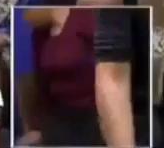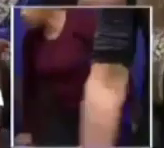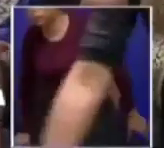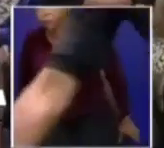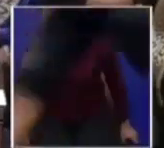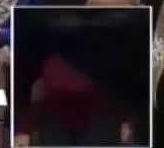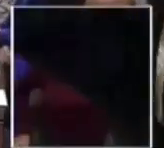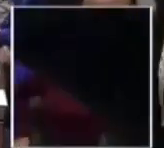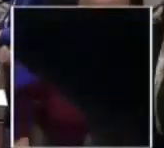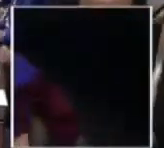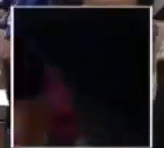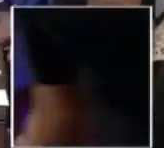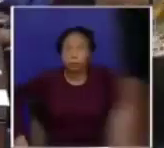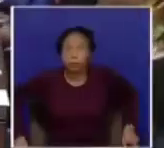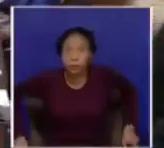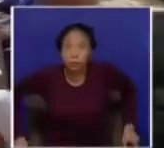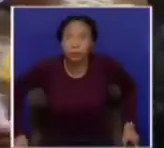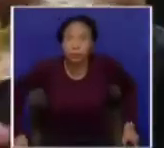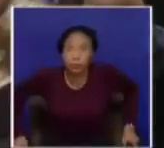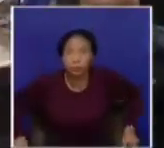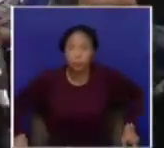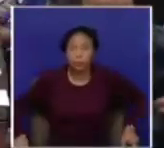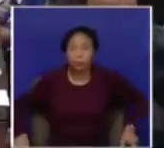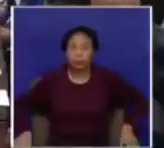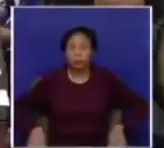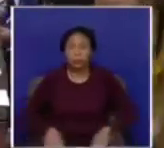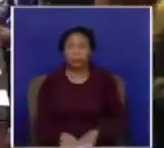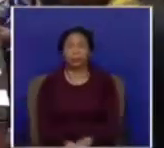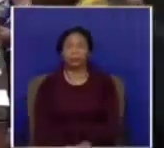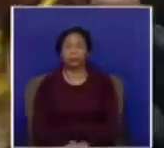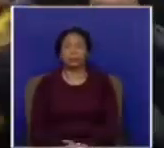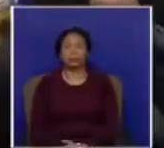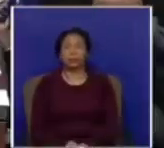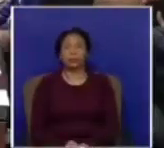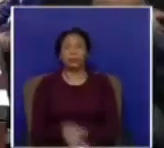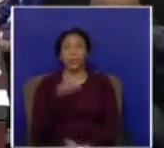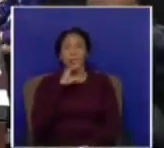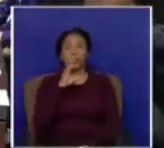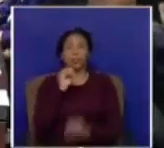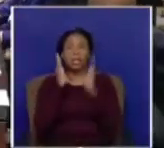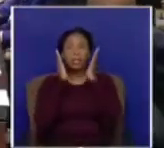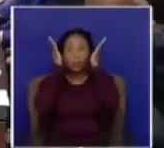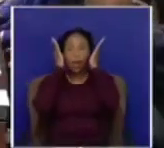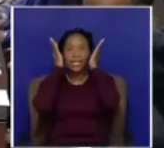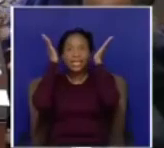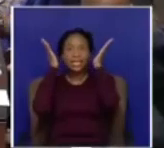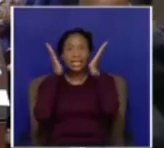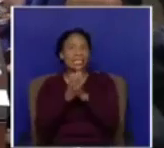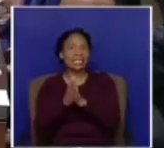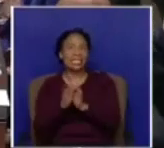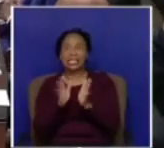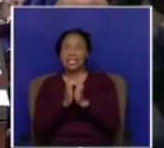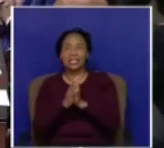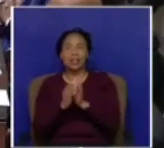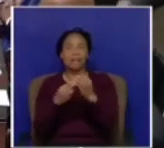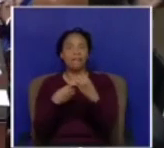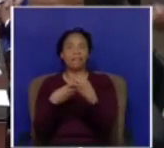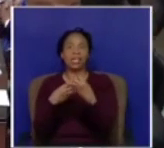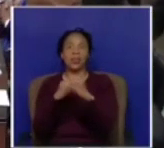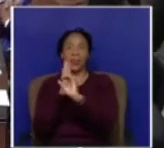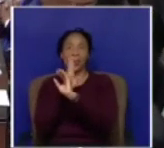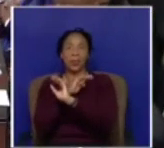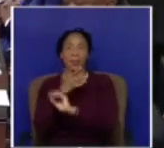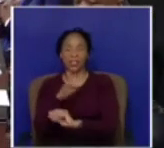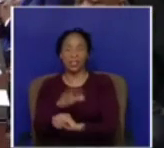Ninebekunene malunga lahloniphekile lendlu ngidawucela kubuta ukuthi ngabe kukhona labanye labakhona langekhathi